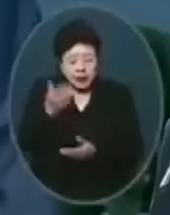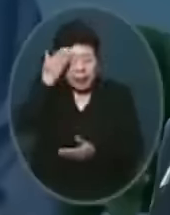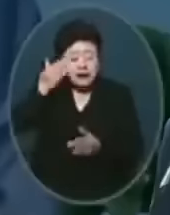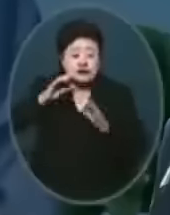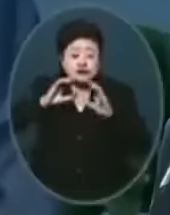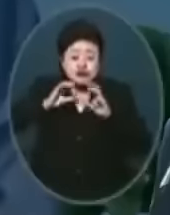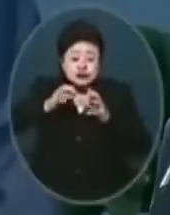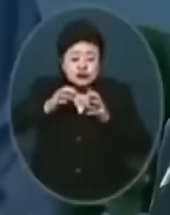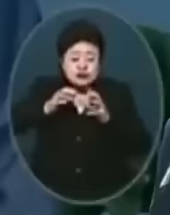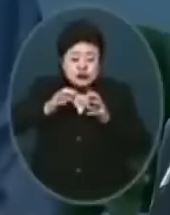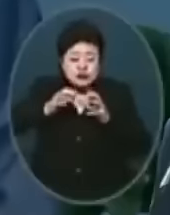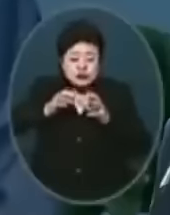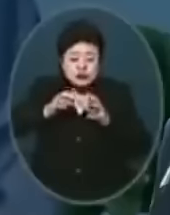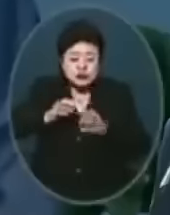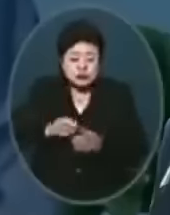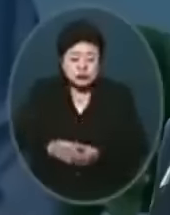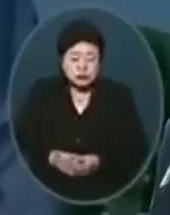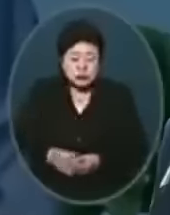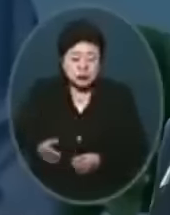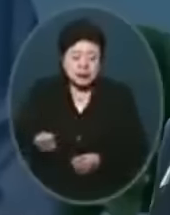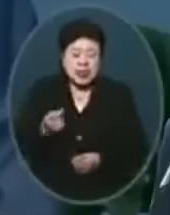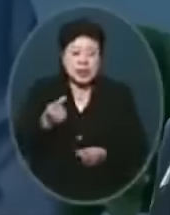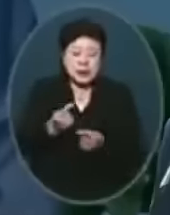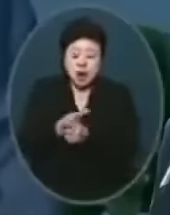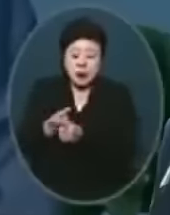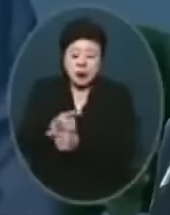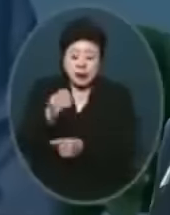한국 대반이 변화되는 것입니다.